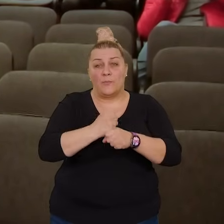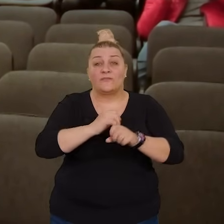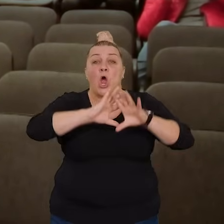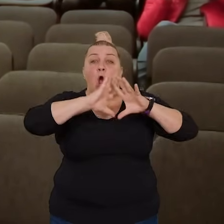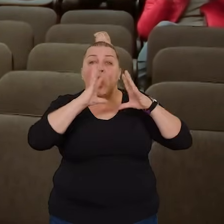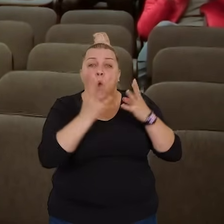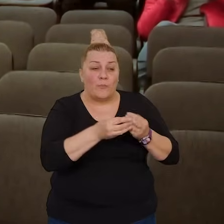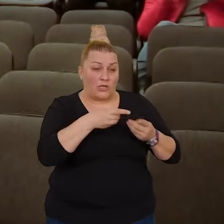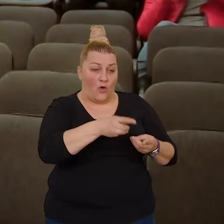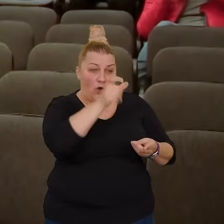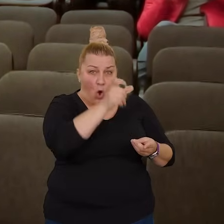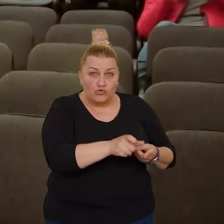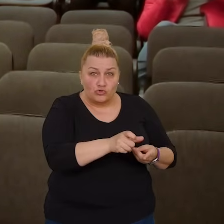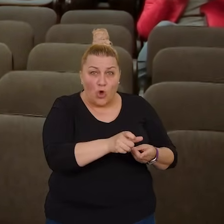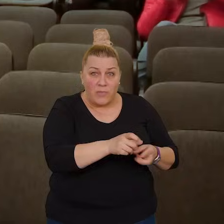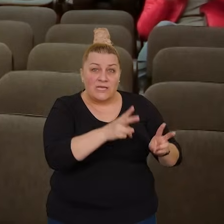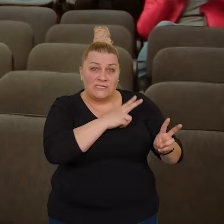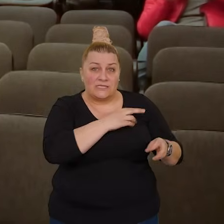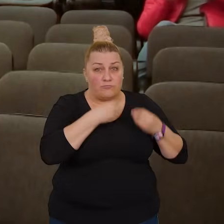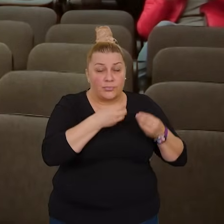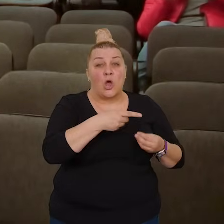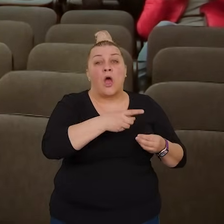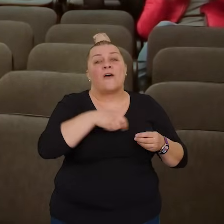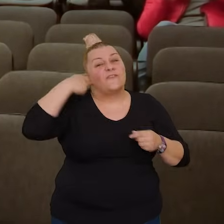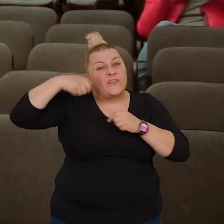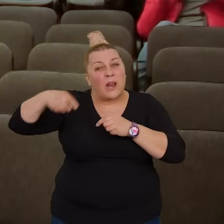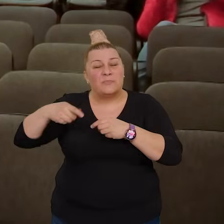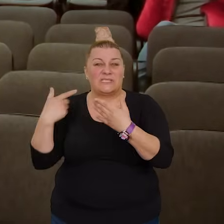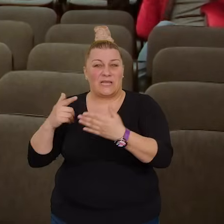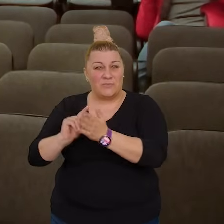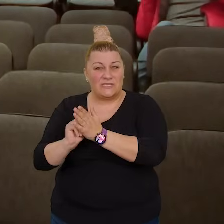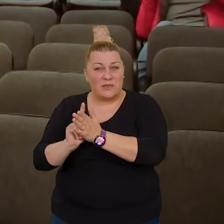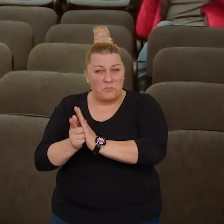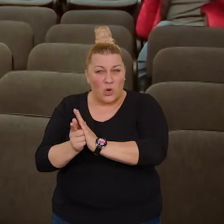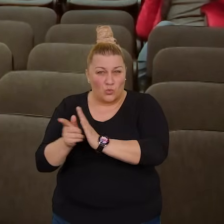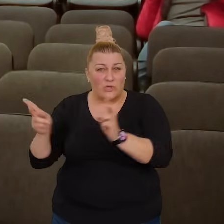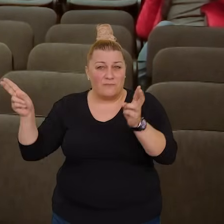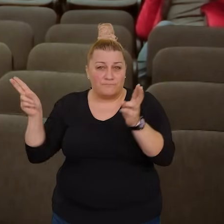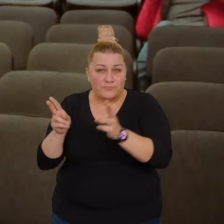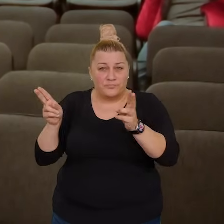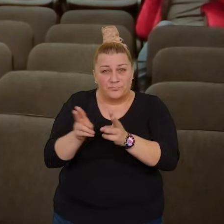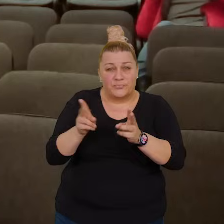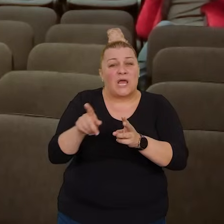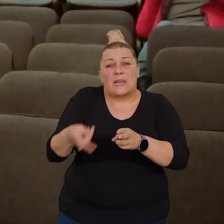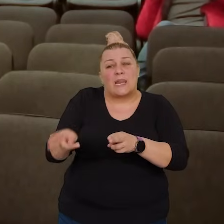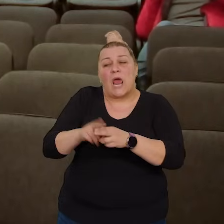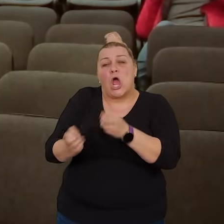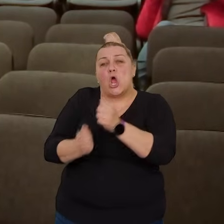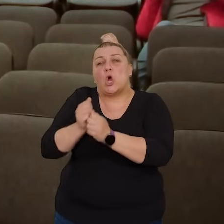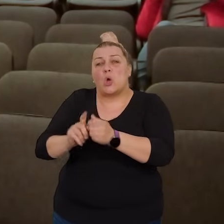naime, kompletne iskaze tih ljudi, jer u filmu ovom koji traje 70 minuta, ljudi uzimali su